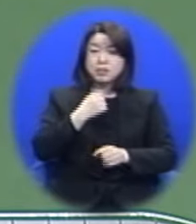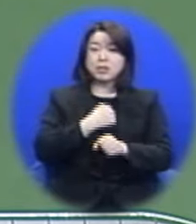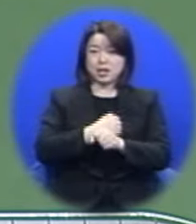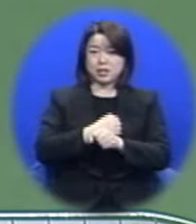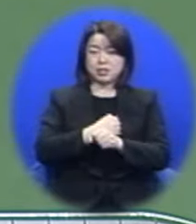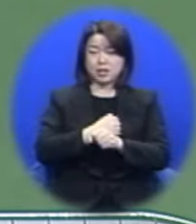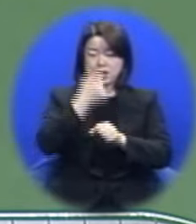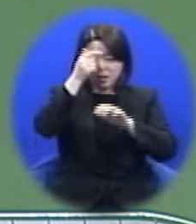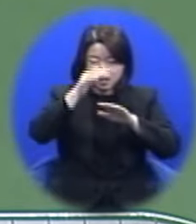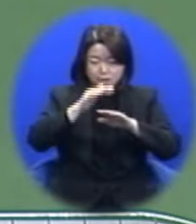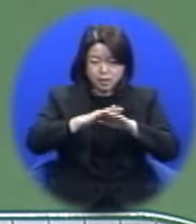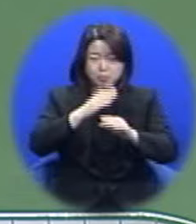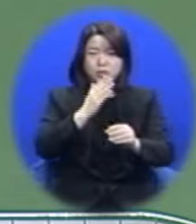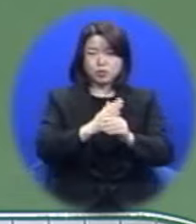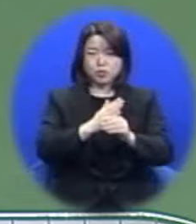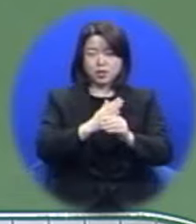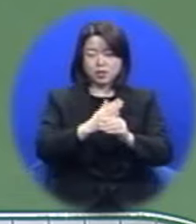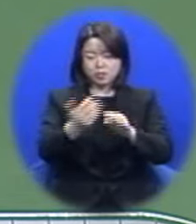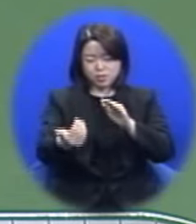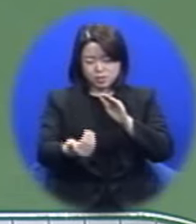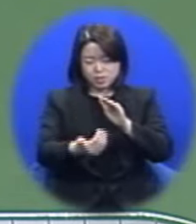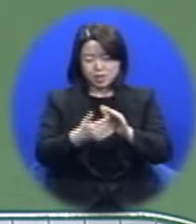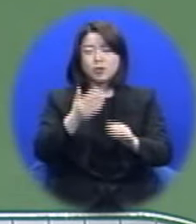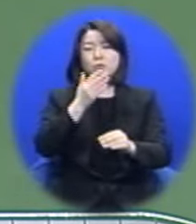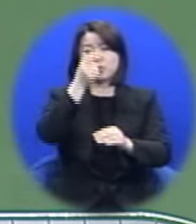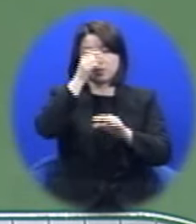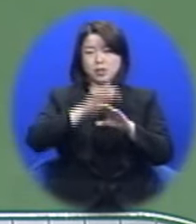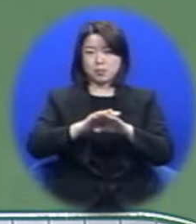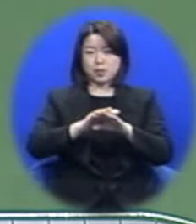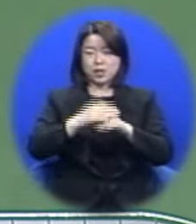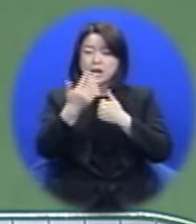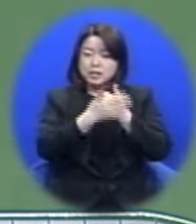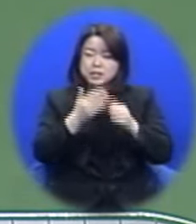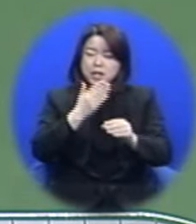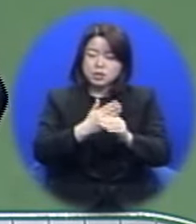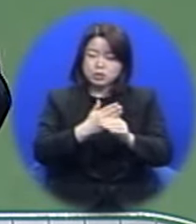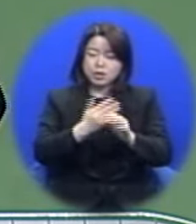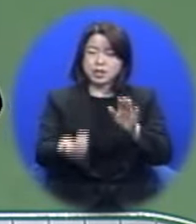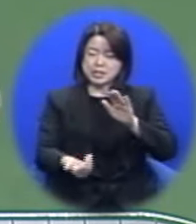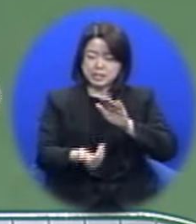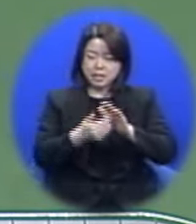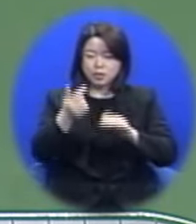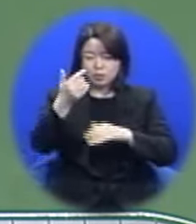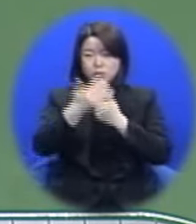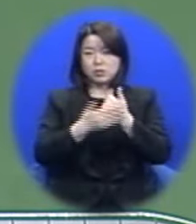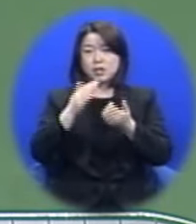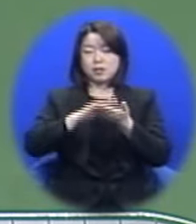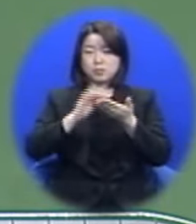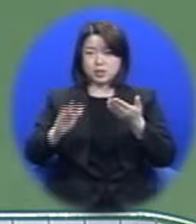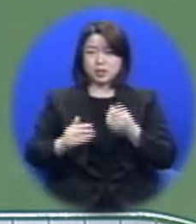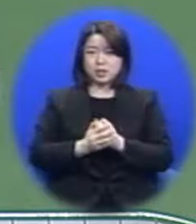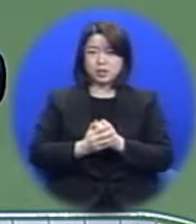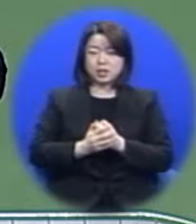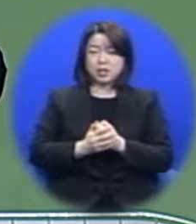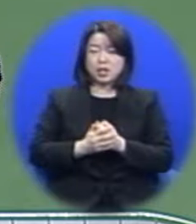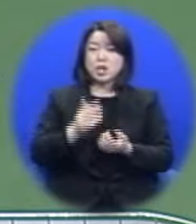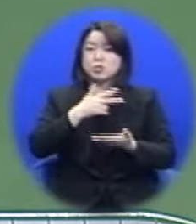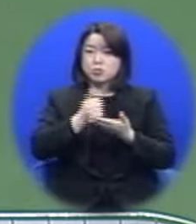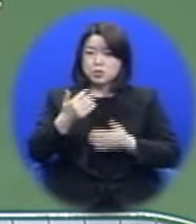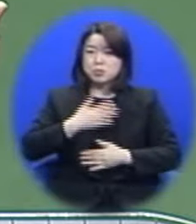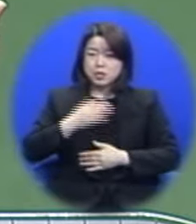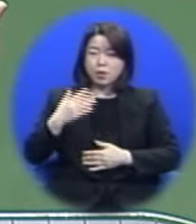예배 중에 예배입니다. 은혜 중에 은혜예요. 우리 주님이 우리와 한 몸이 되어주시는 것을 다시